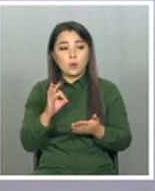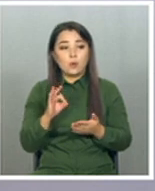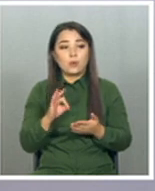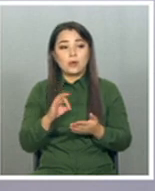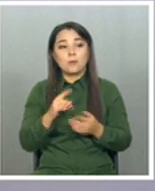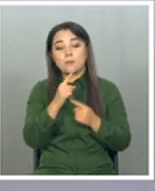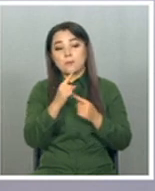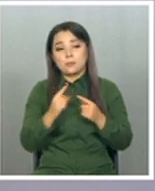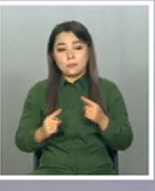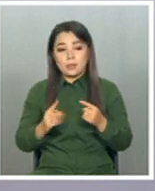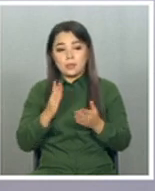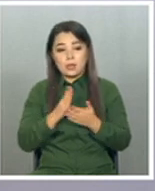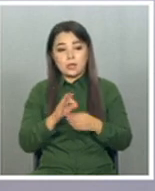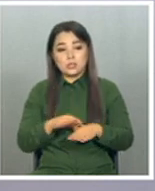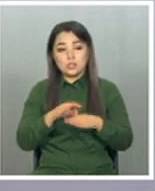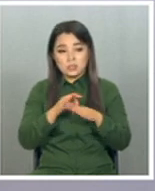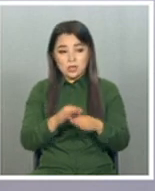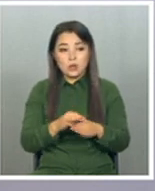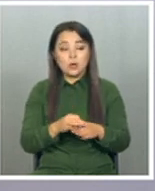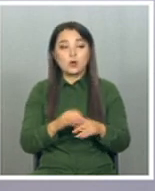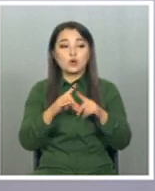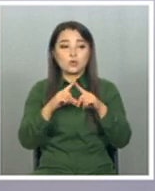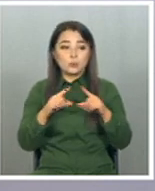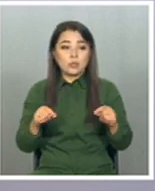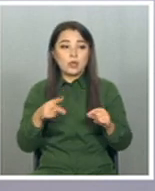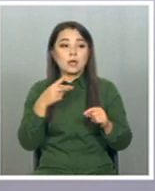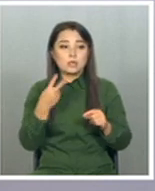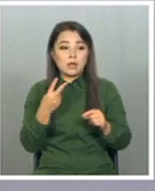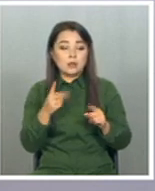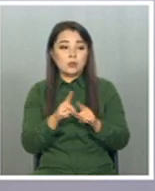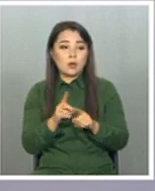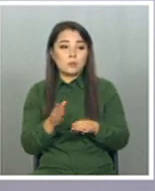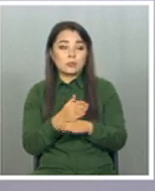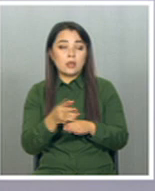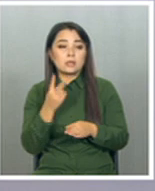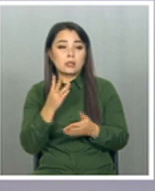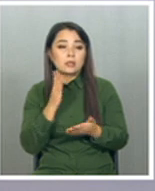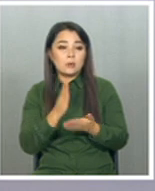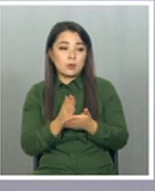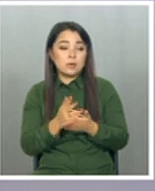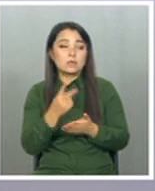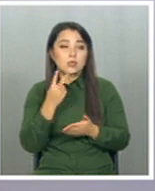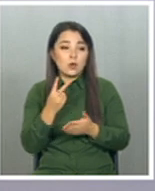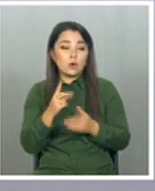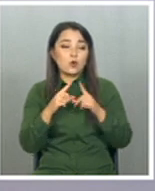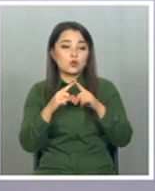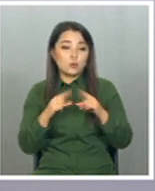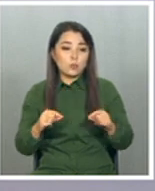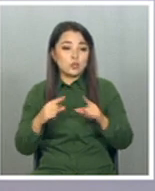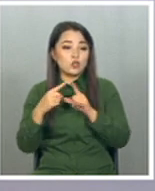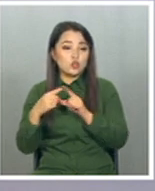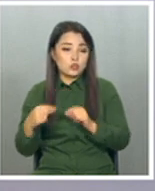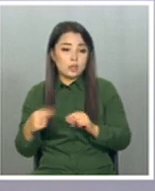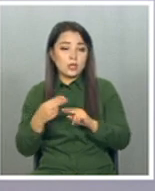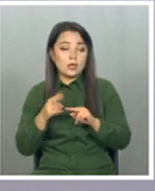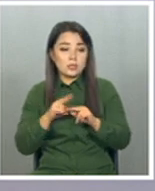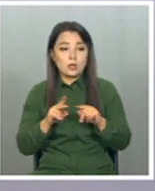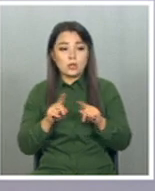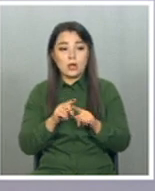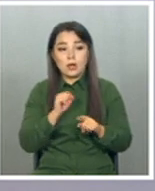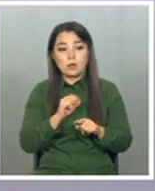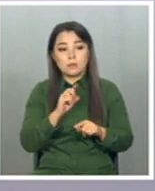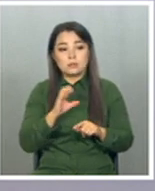медианасы жүргізілгенде, бізде үшбұрыш 2 үшбұрышқа бөлінді. Осы 2 үшбұрыштың периметрі берілген, бастапқы